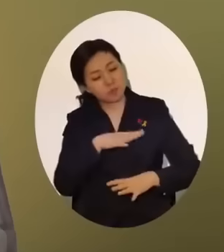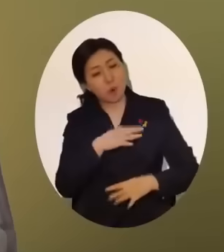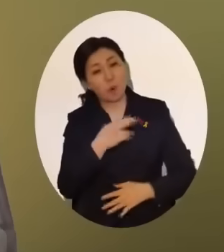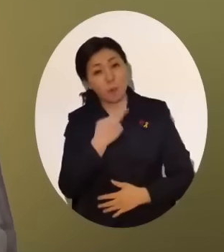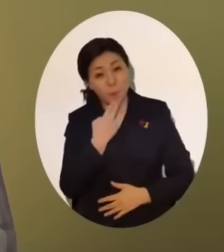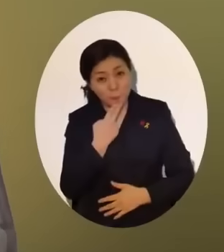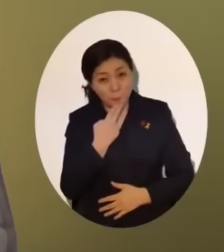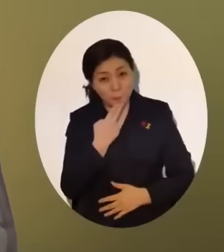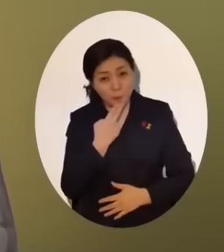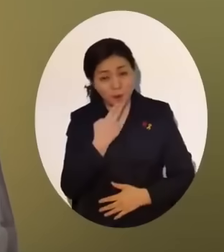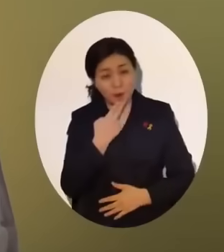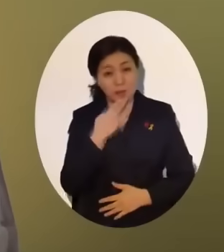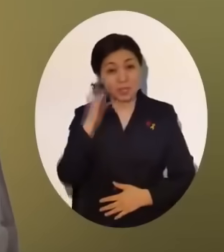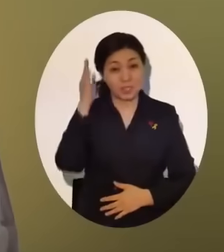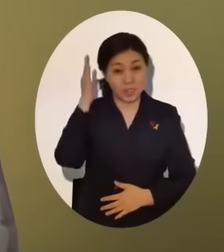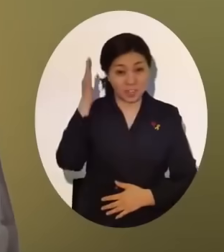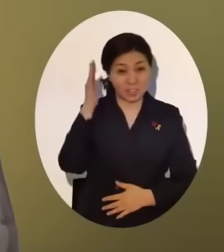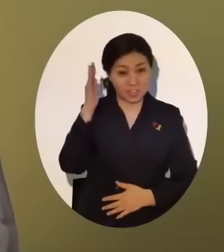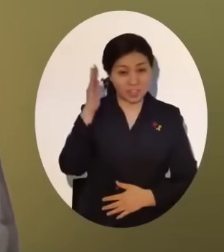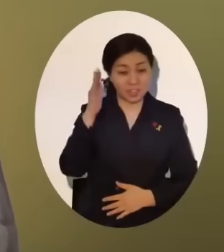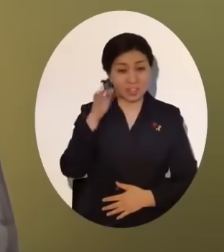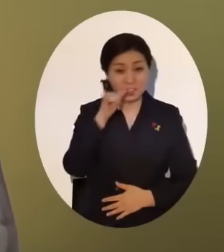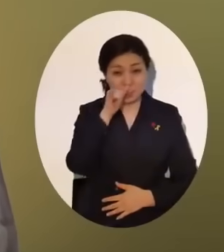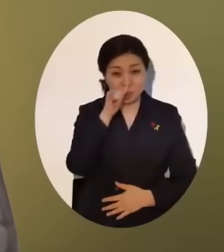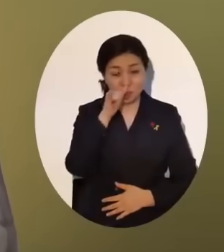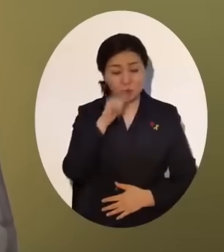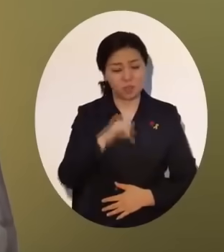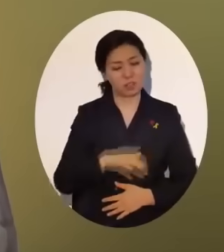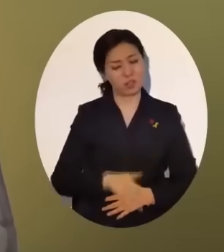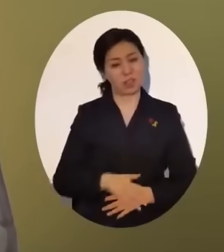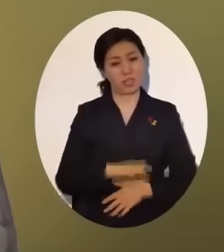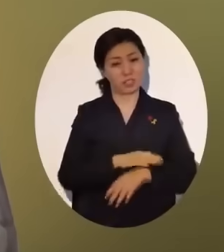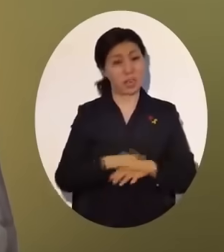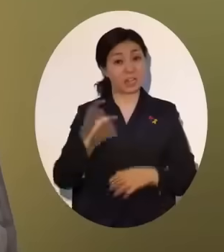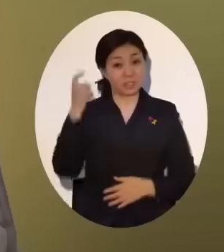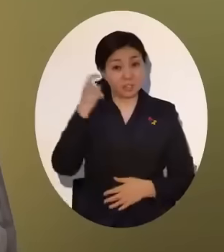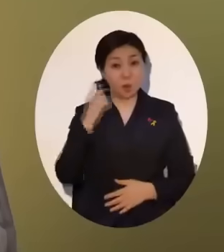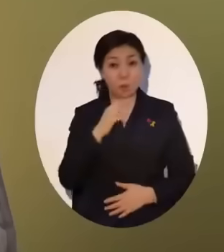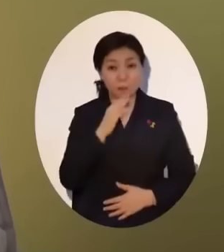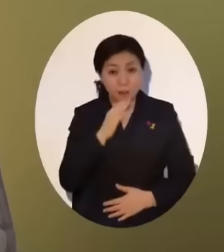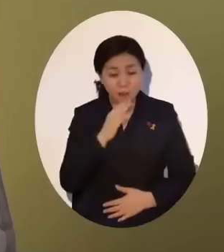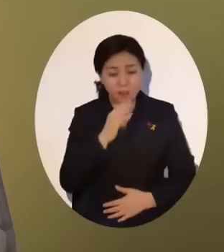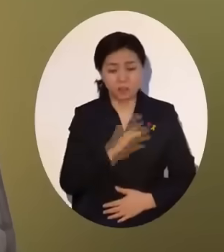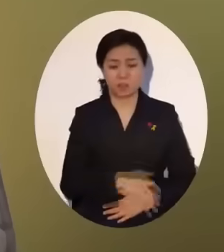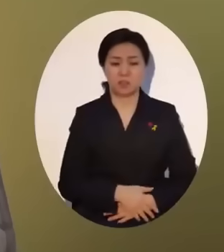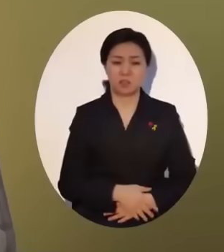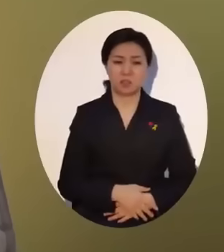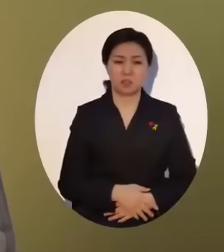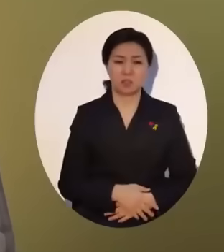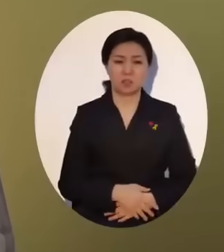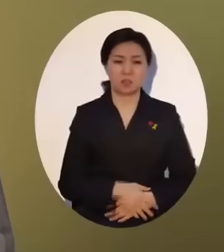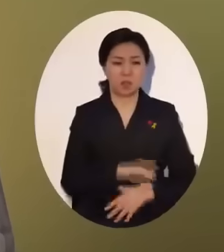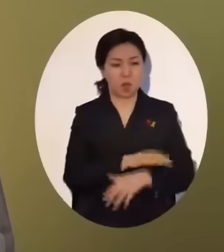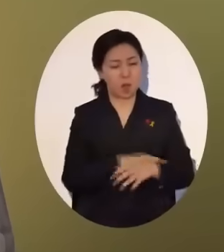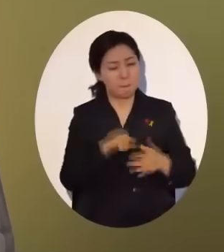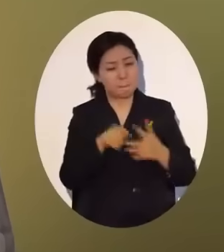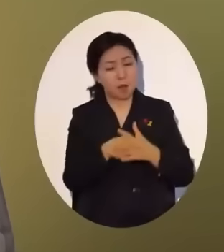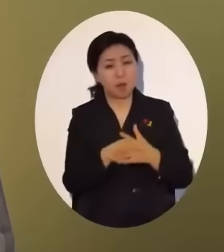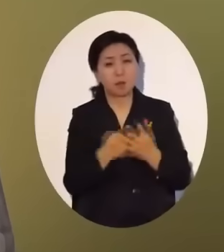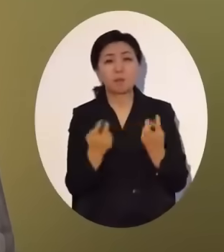것 같습니다. 제가 맞게 들은 건지요. 어떻게 하는